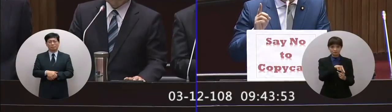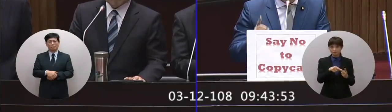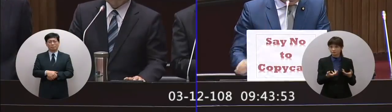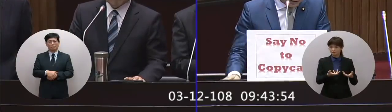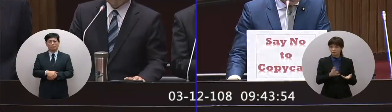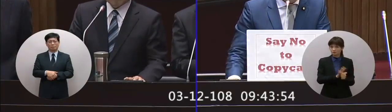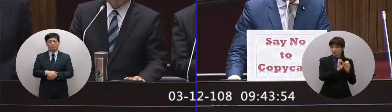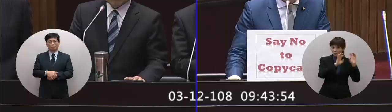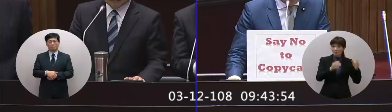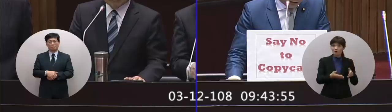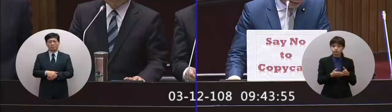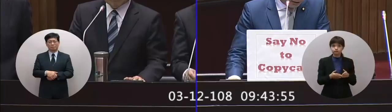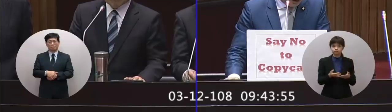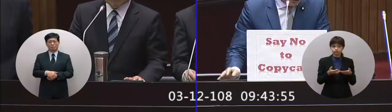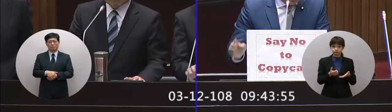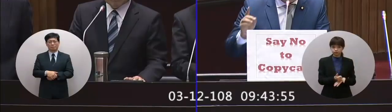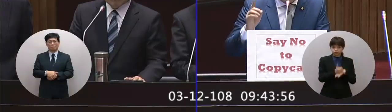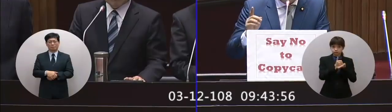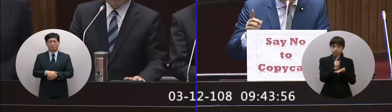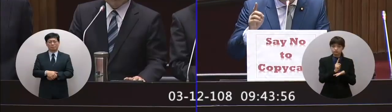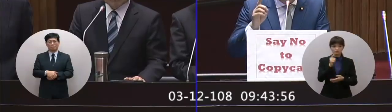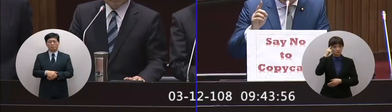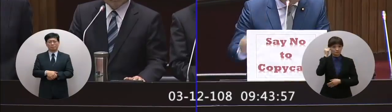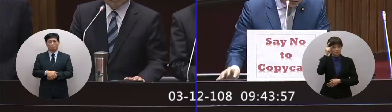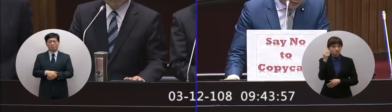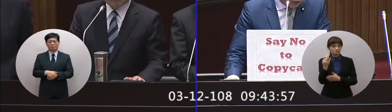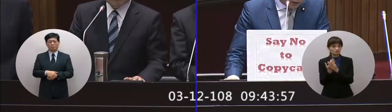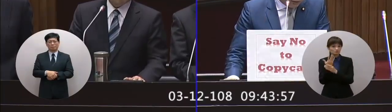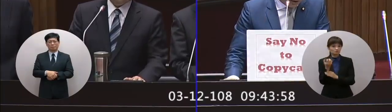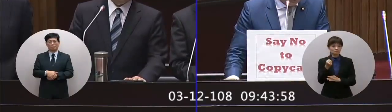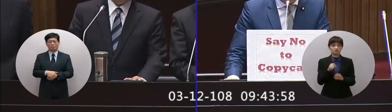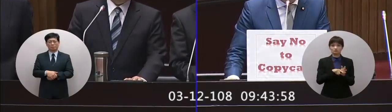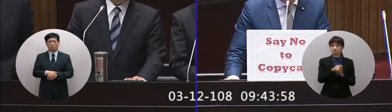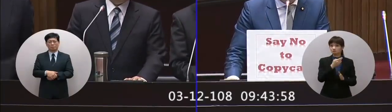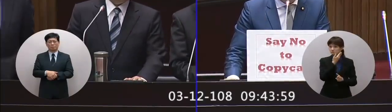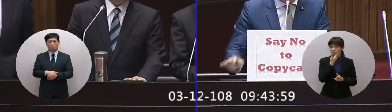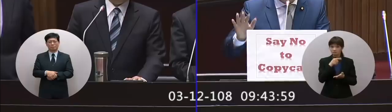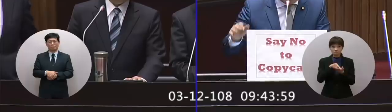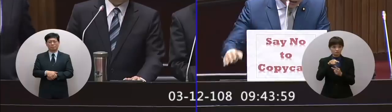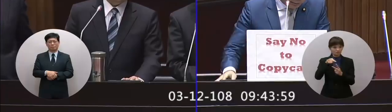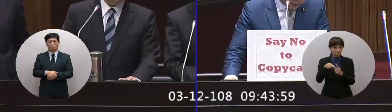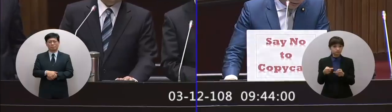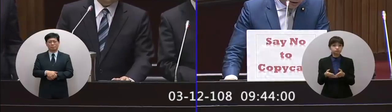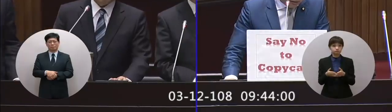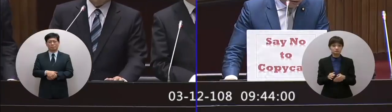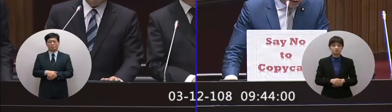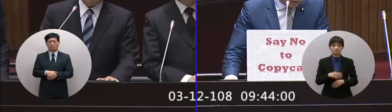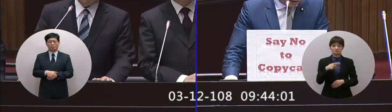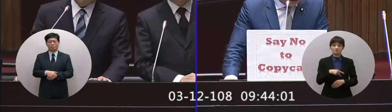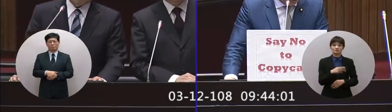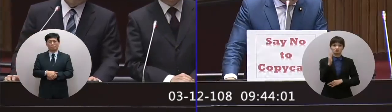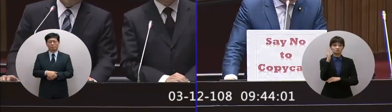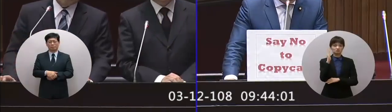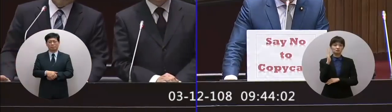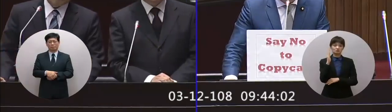面，要尊重智慧财产权还有专利。财政部投资那么多光谷行库啊，政府也指派那么多光谷